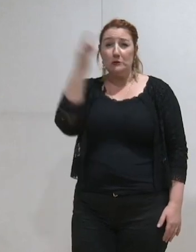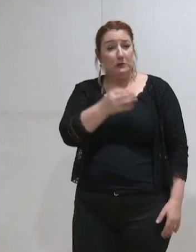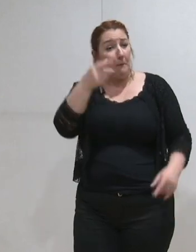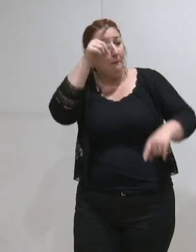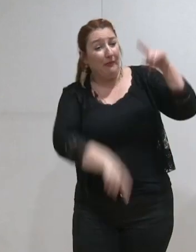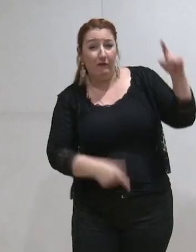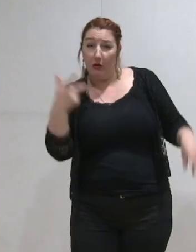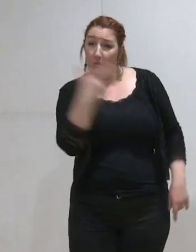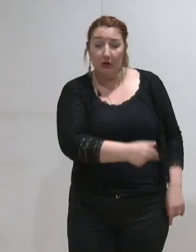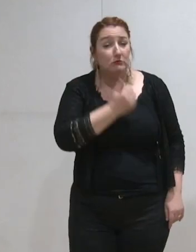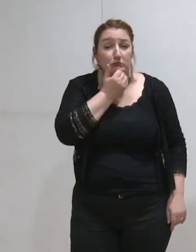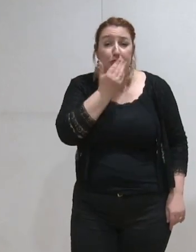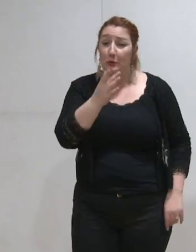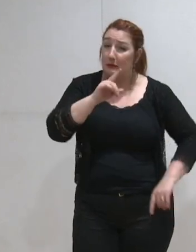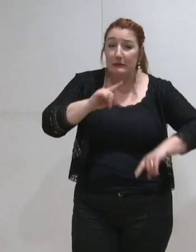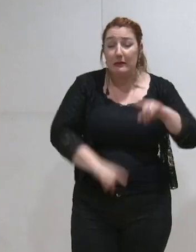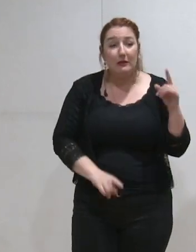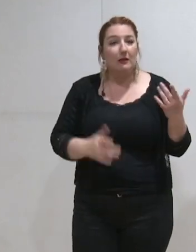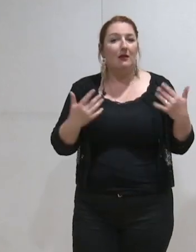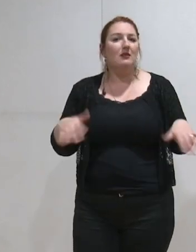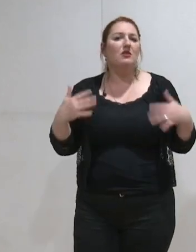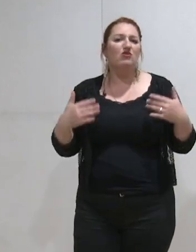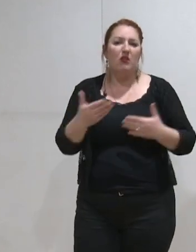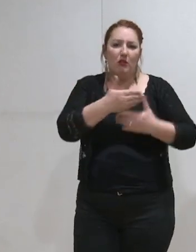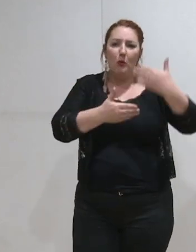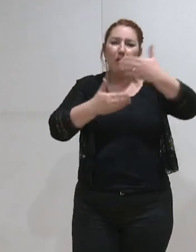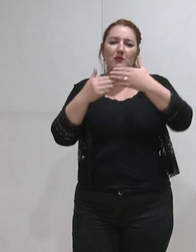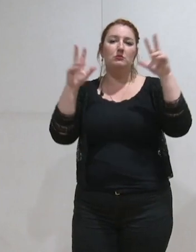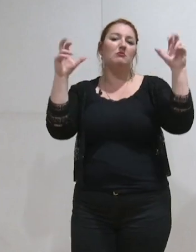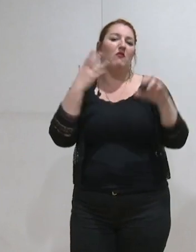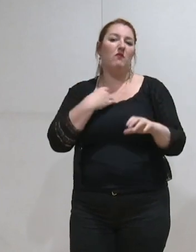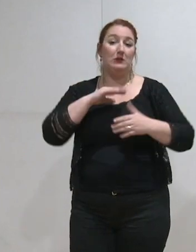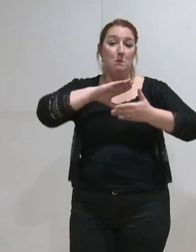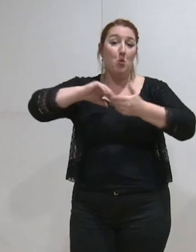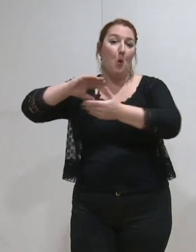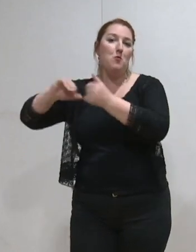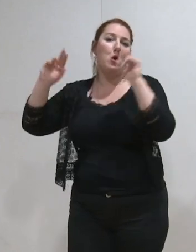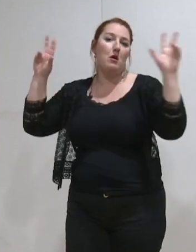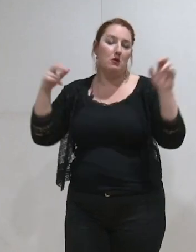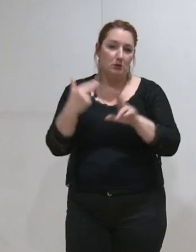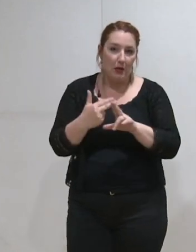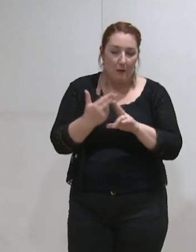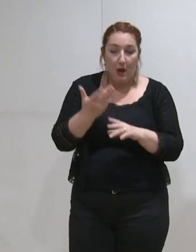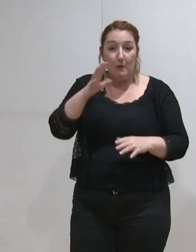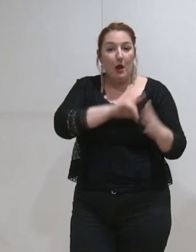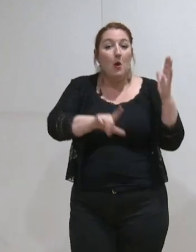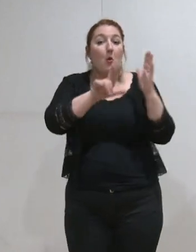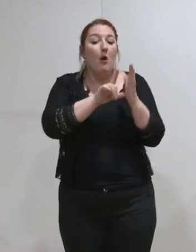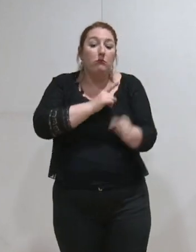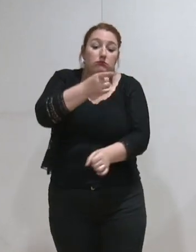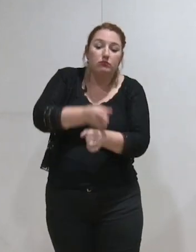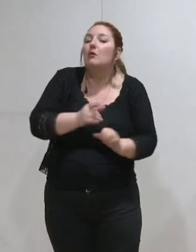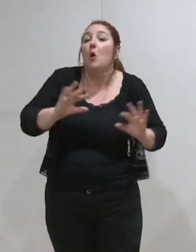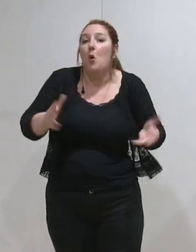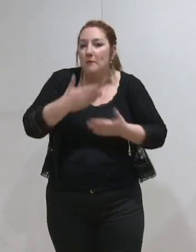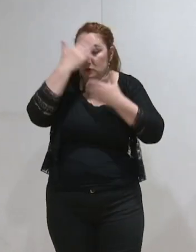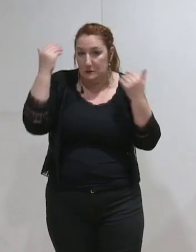aller il y a déjà l'opération murmure mais aller imposer par une loi je ne sais pas comment d'ailleurs que